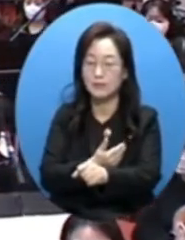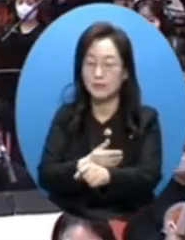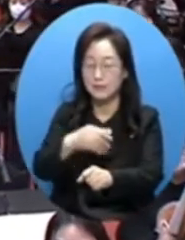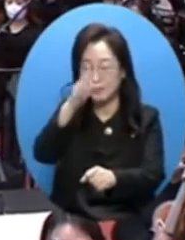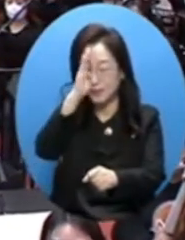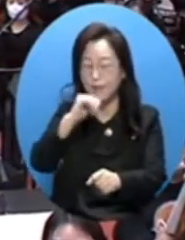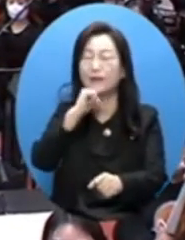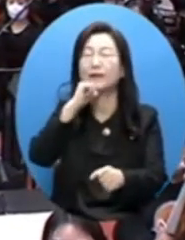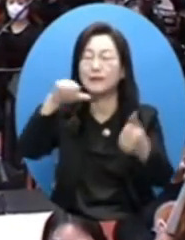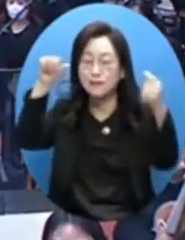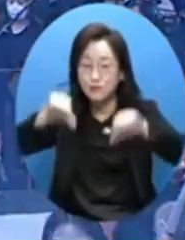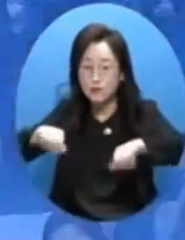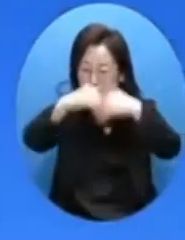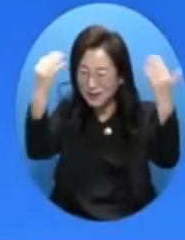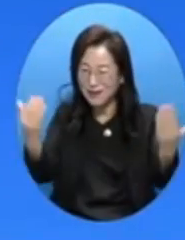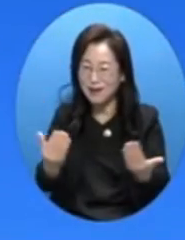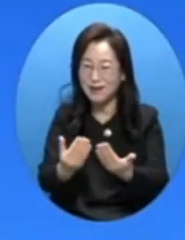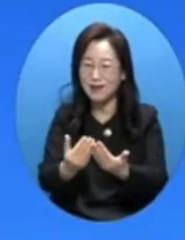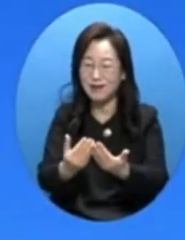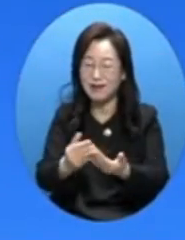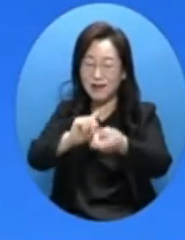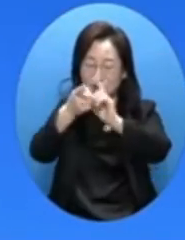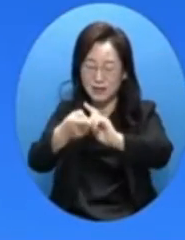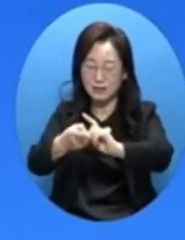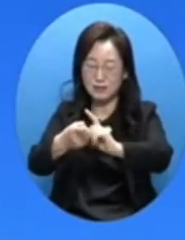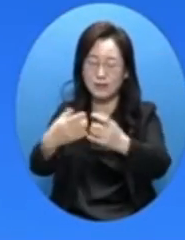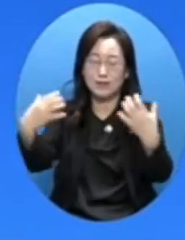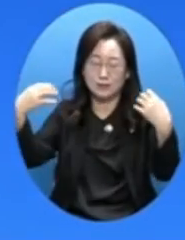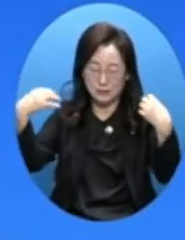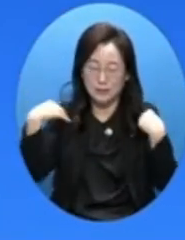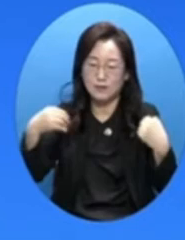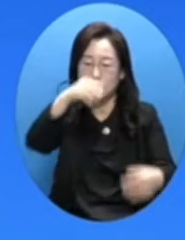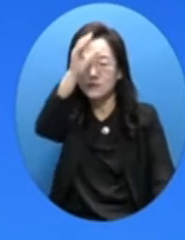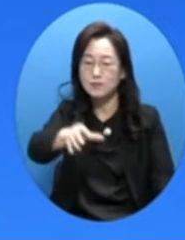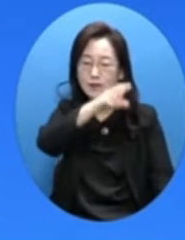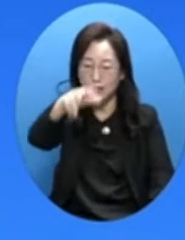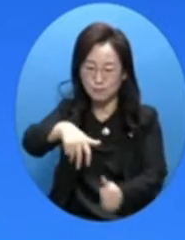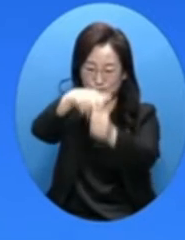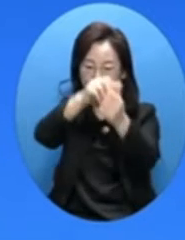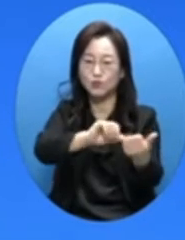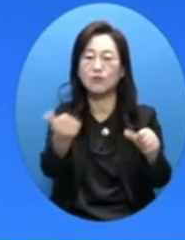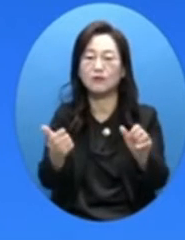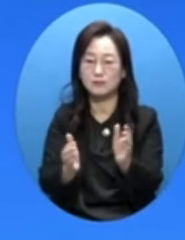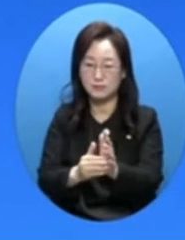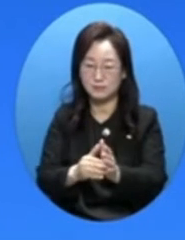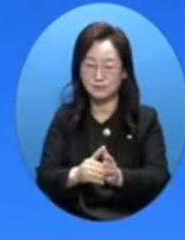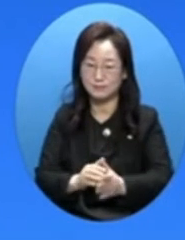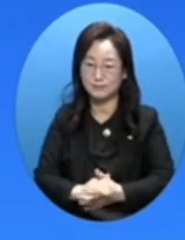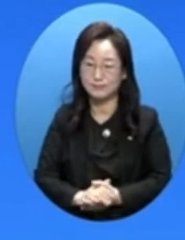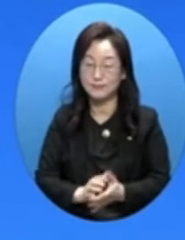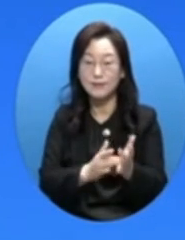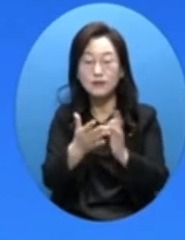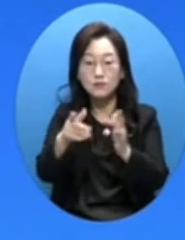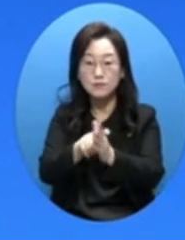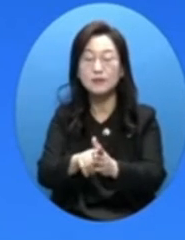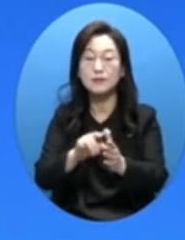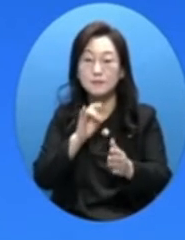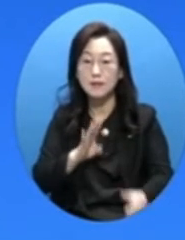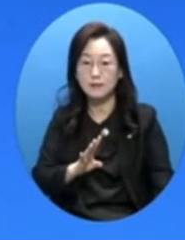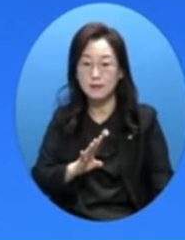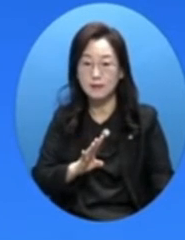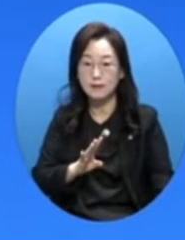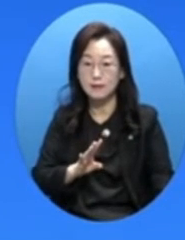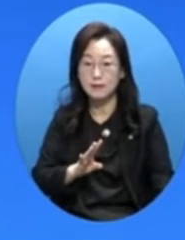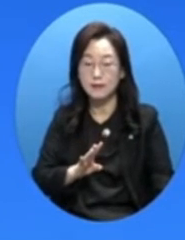질병과 가난과 저절을 다 대신 짊어지시고 십자가에서 돌아가신 것입니다. 예수를 믿기만 하면